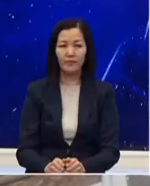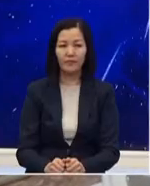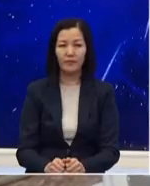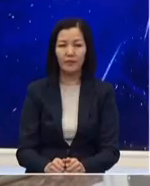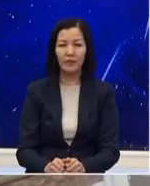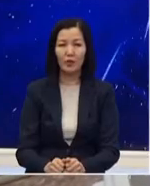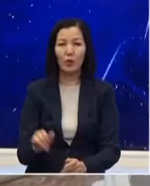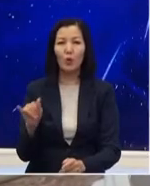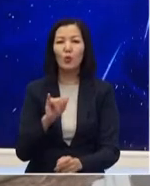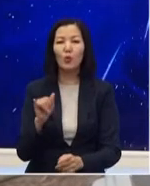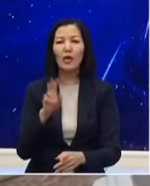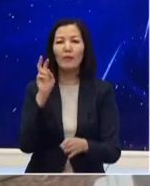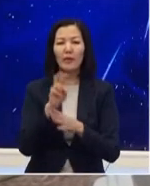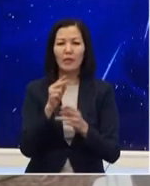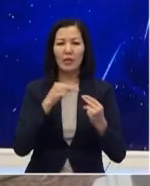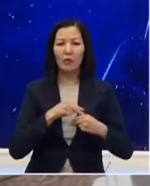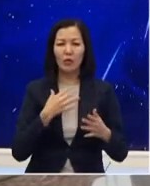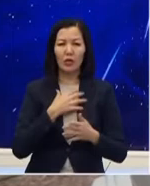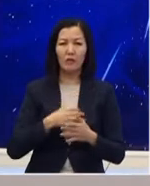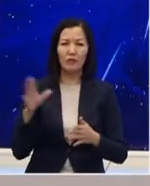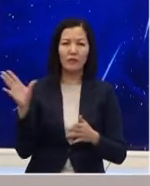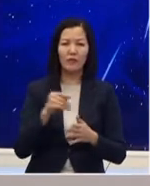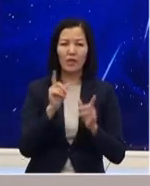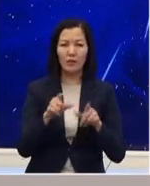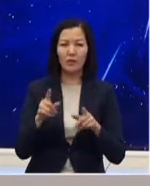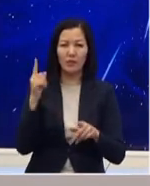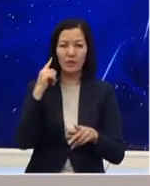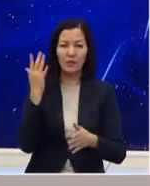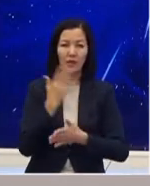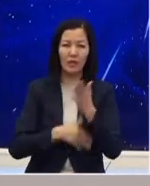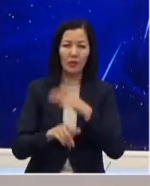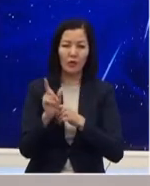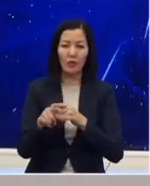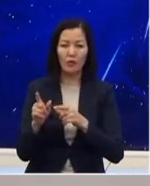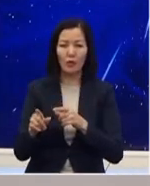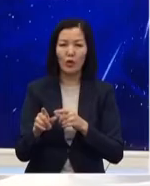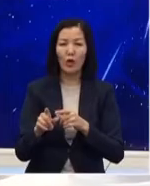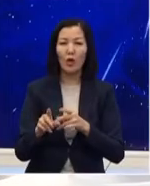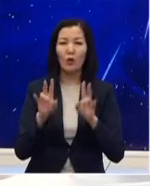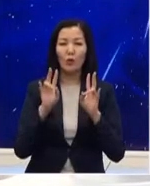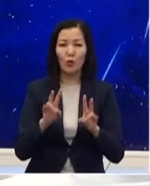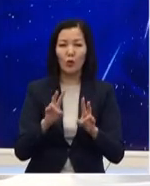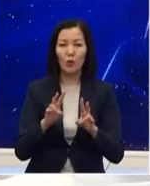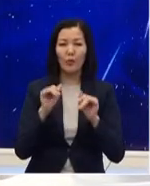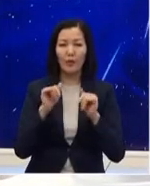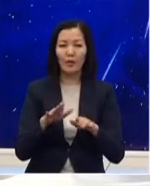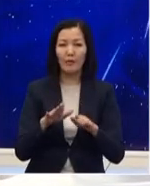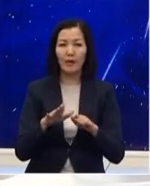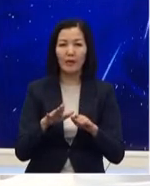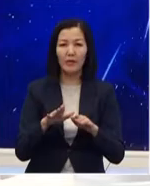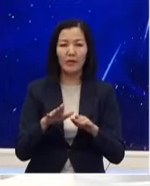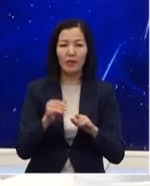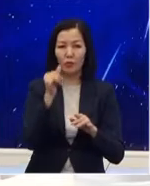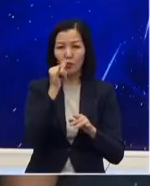Куда пойти работать? Этот вопрос тревожит практически всех людей с ограниченными возможностями. Увы, принимать особенных работодателей не